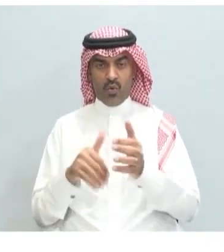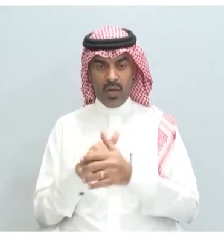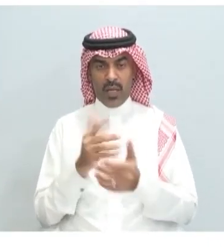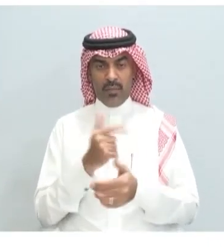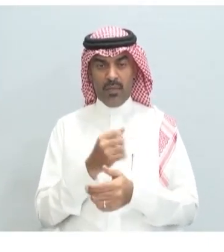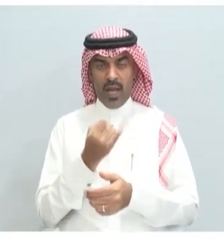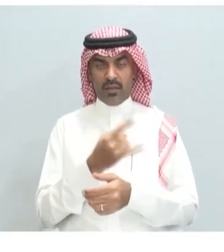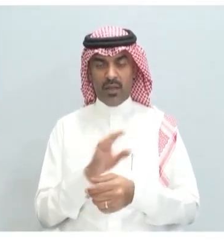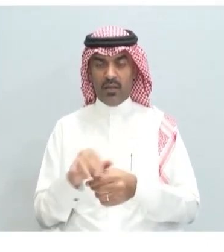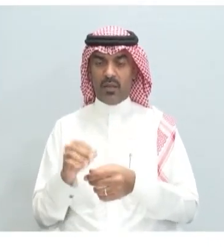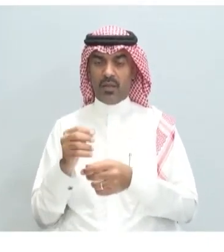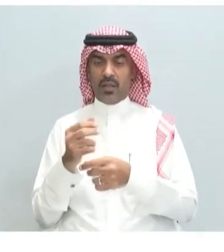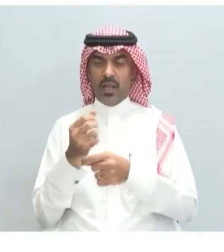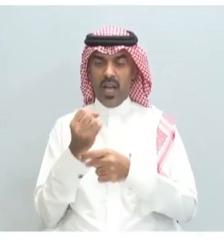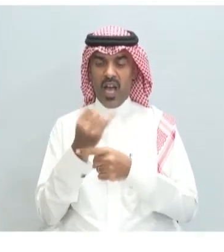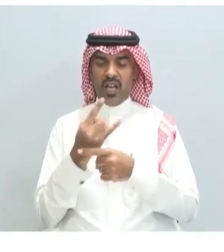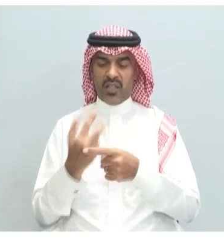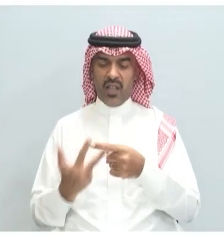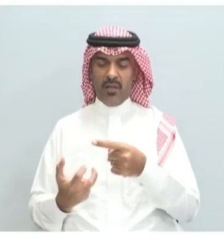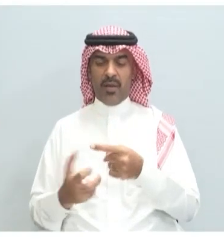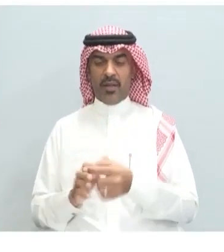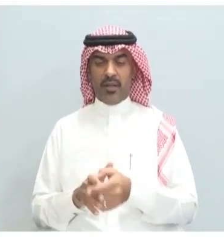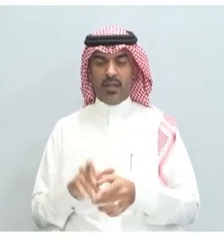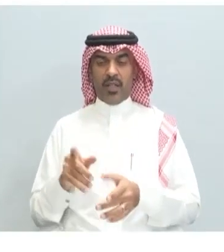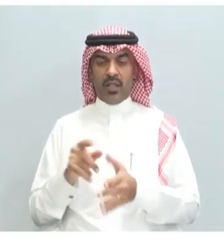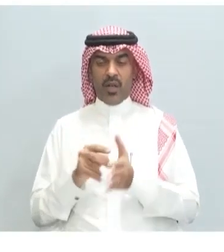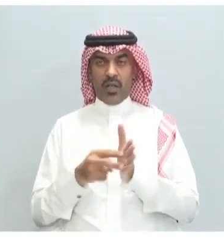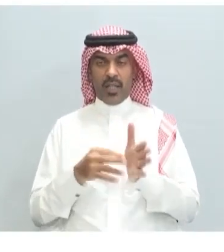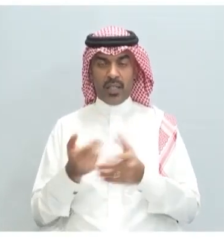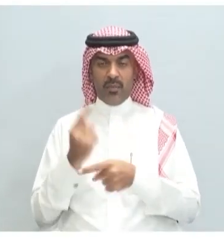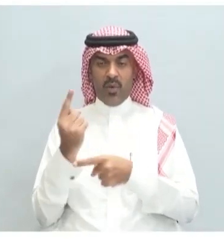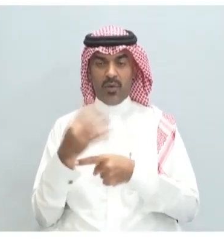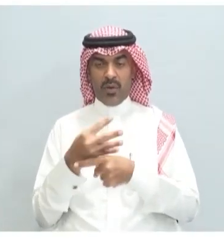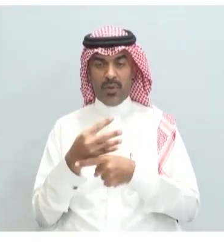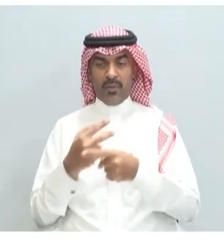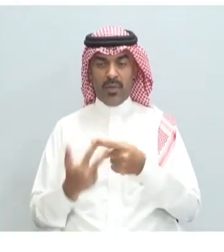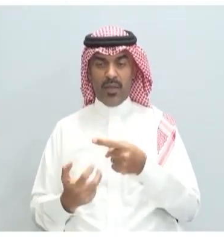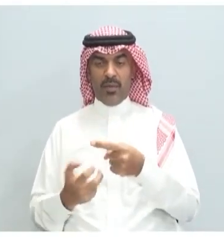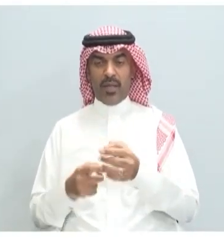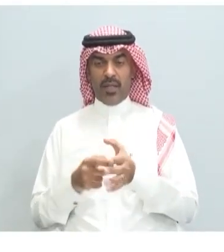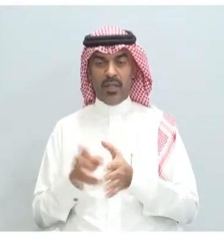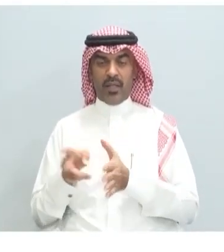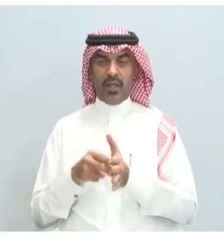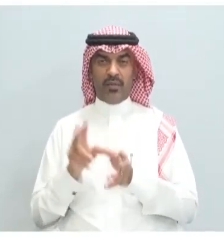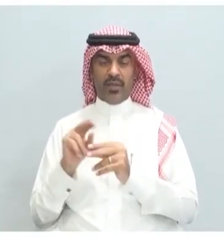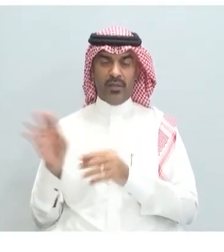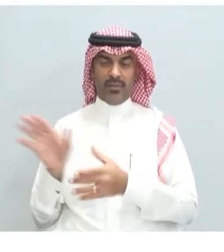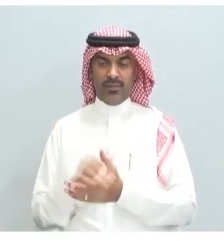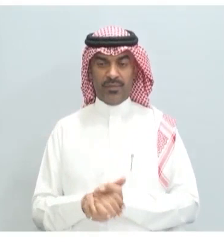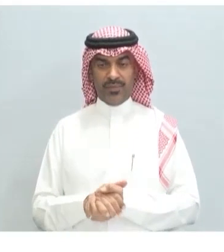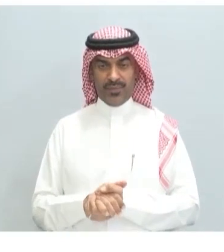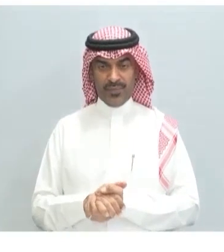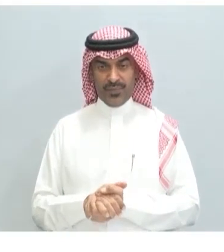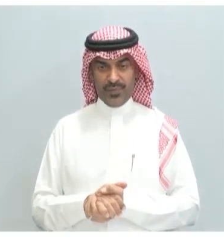10 من اصل 80 وبالتالي الناتج يكون 41 من اصل 80 بهذا الشكل بذلك